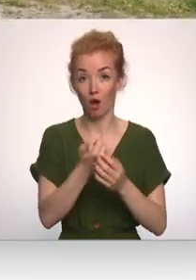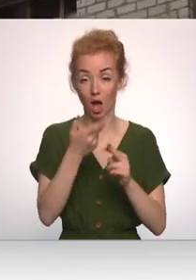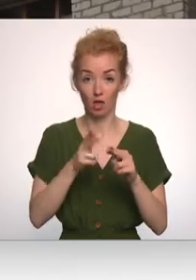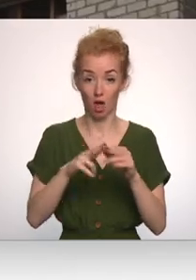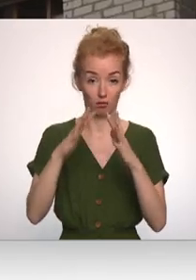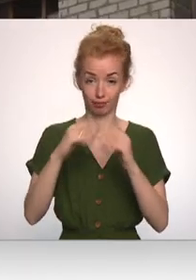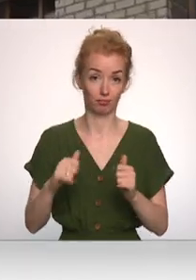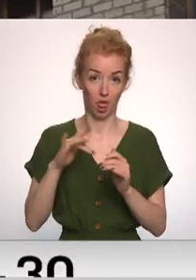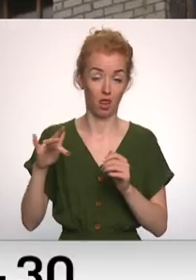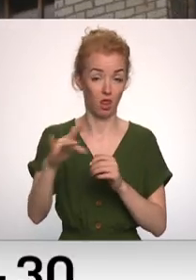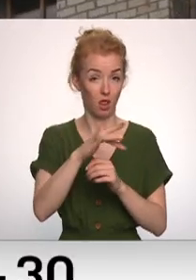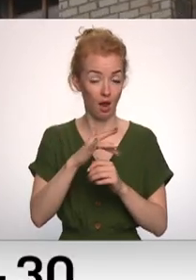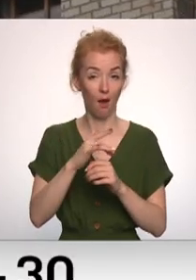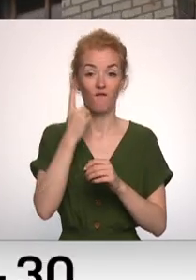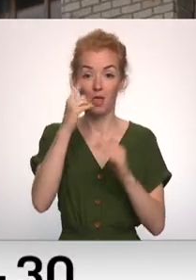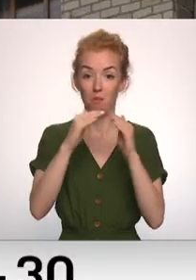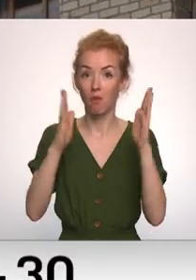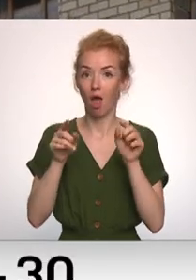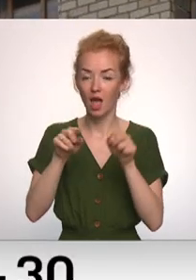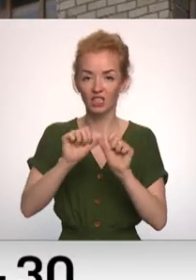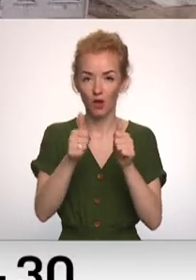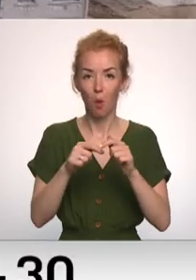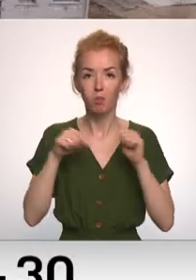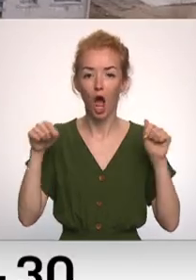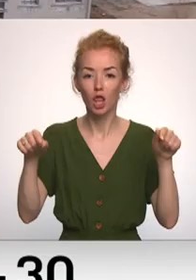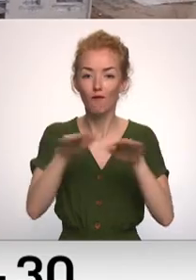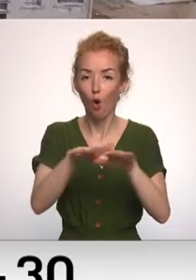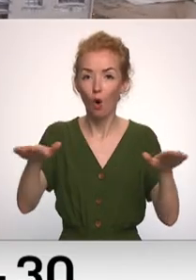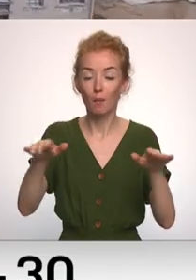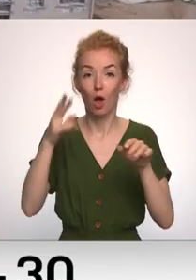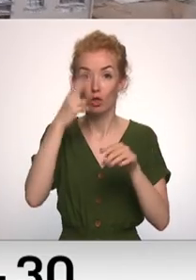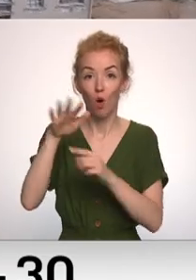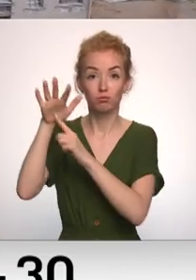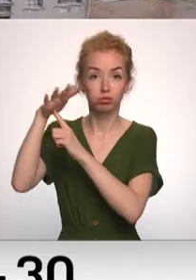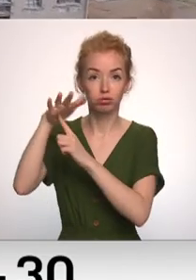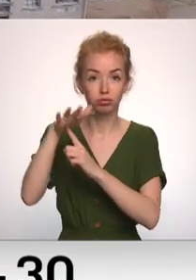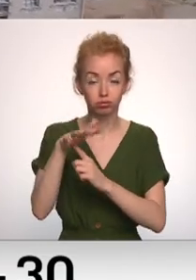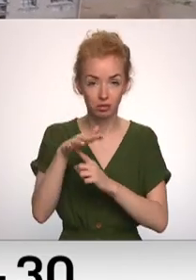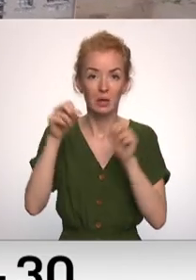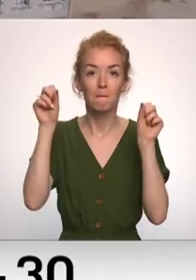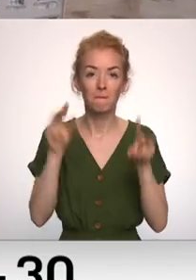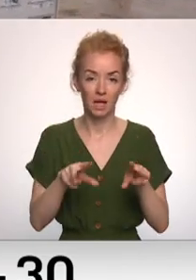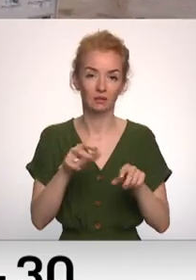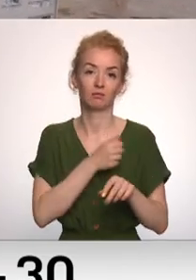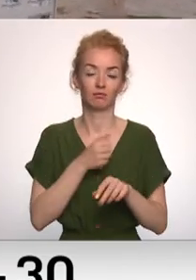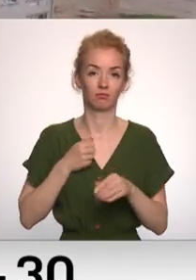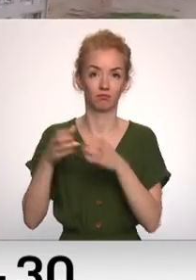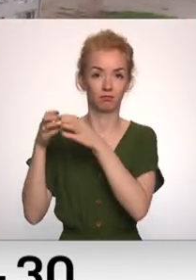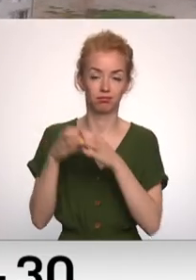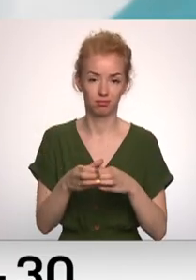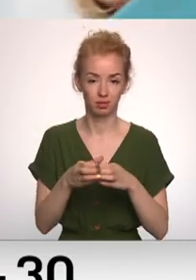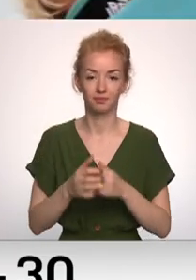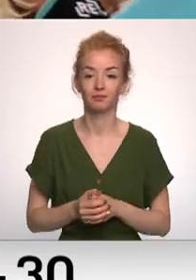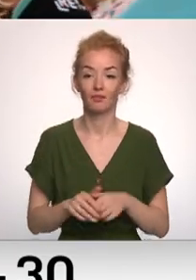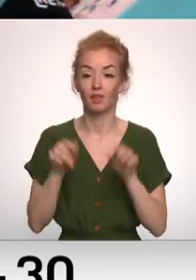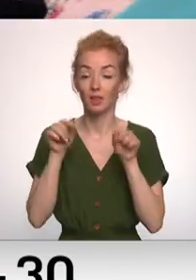nebūtu tur ko savākt. Uz vienas no mājām izveidotas platformas, uz kurām no helikopteriem nolaisties speciālajām uzdevumu vienībām.